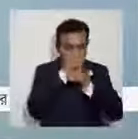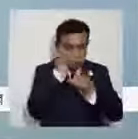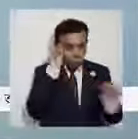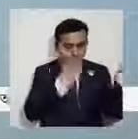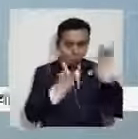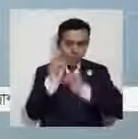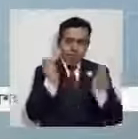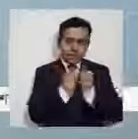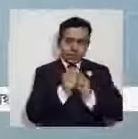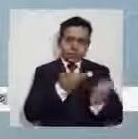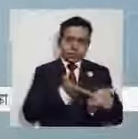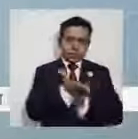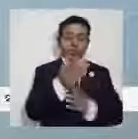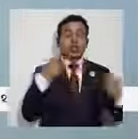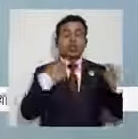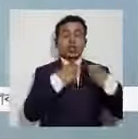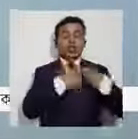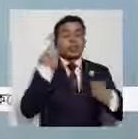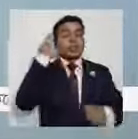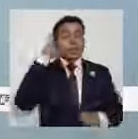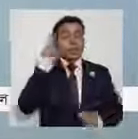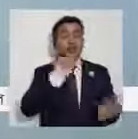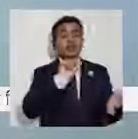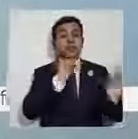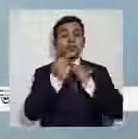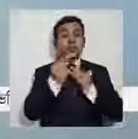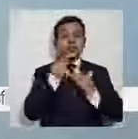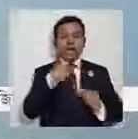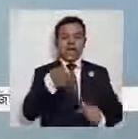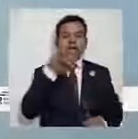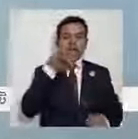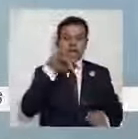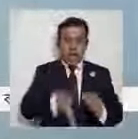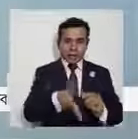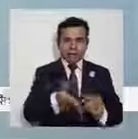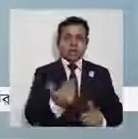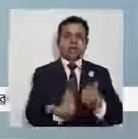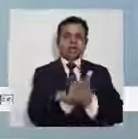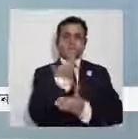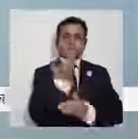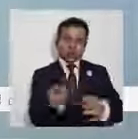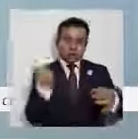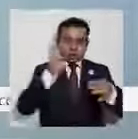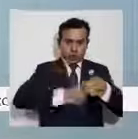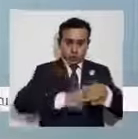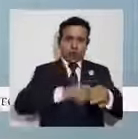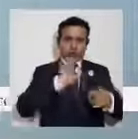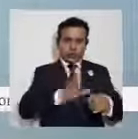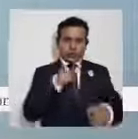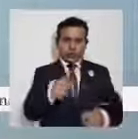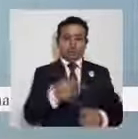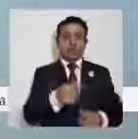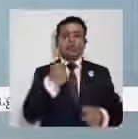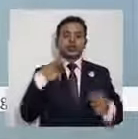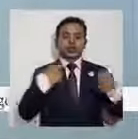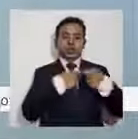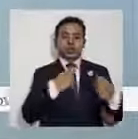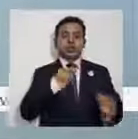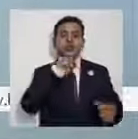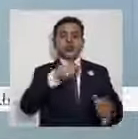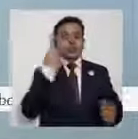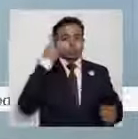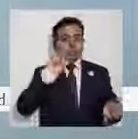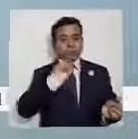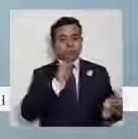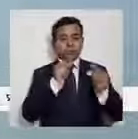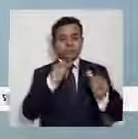যে যশোর জেলা এবং তার আশেপাশের জেলাগুলি থেকে, যেমন ঝিনাইদহ, নড়াইল, এইসব জেলা থেকে এখন যেগুলো